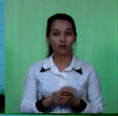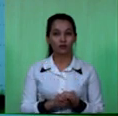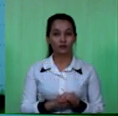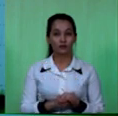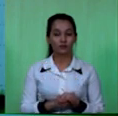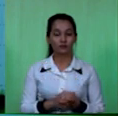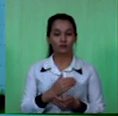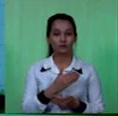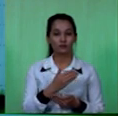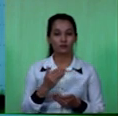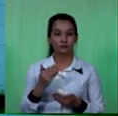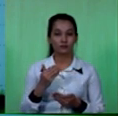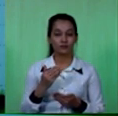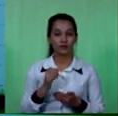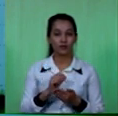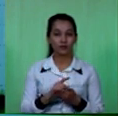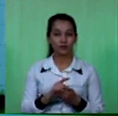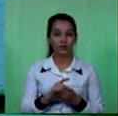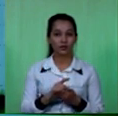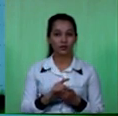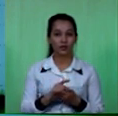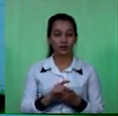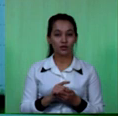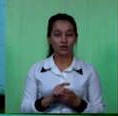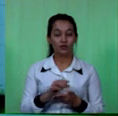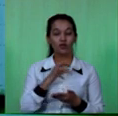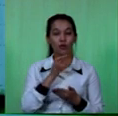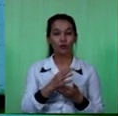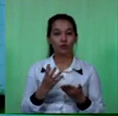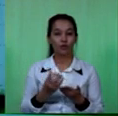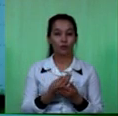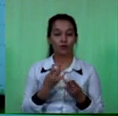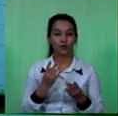Demak, siz ushbu misolda ifodalar qiymatini topishingiz kerak.